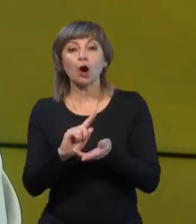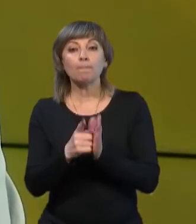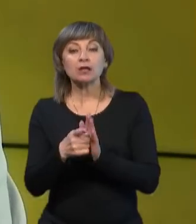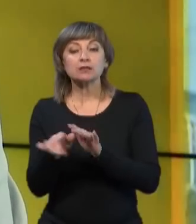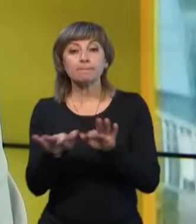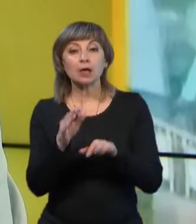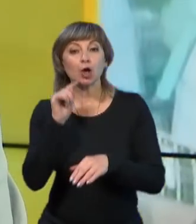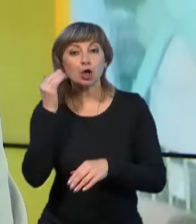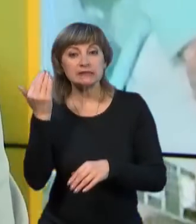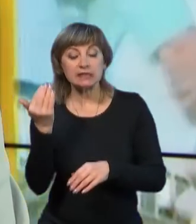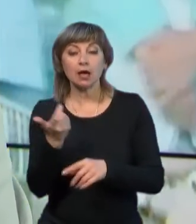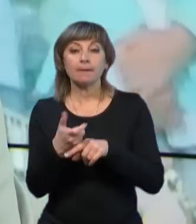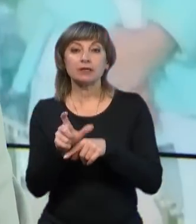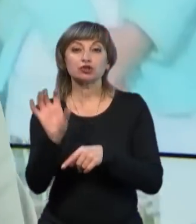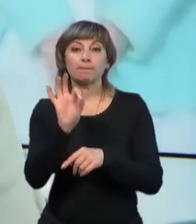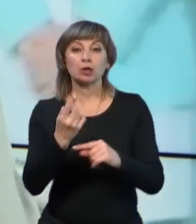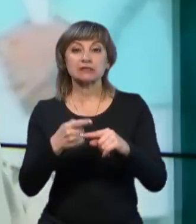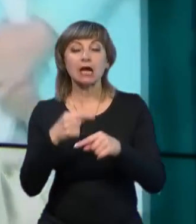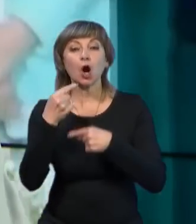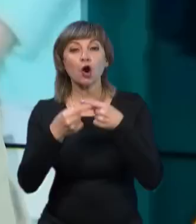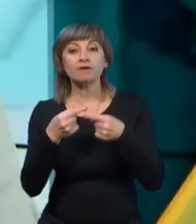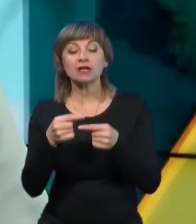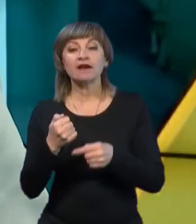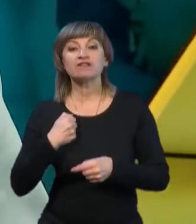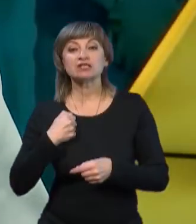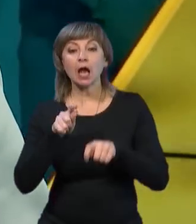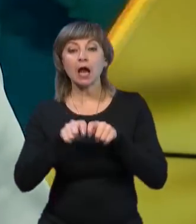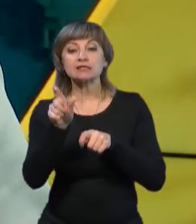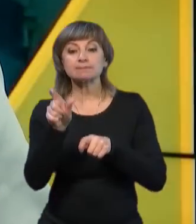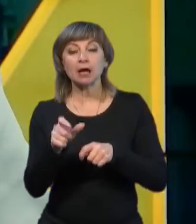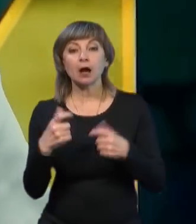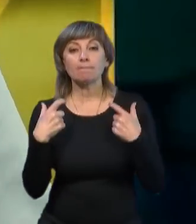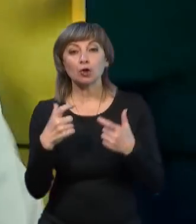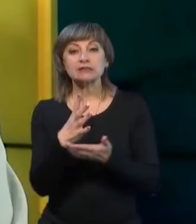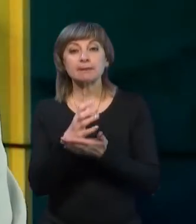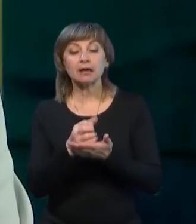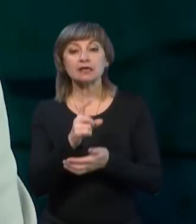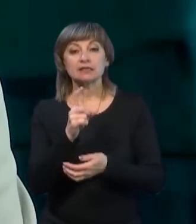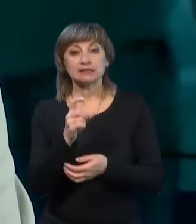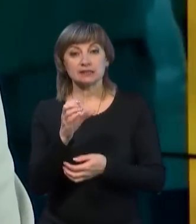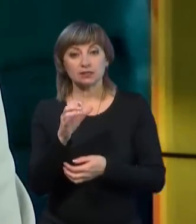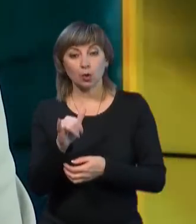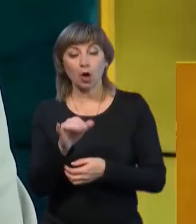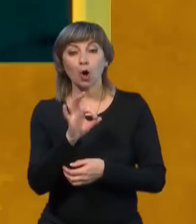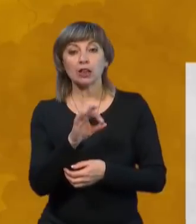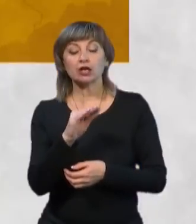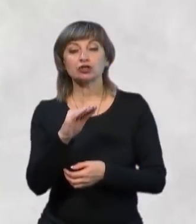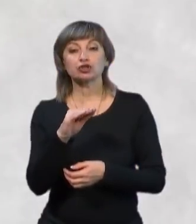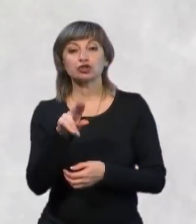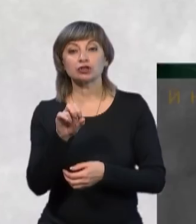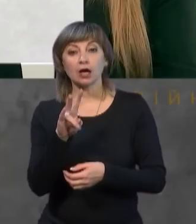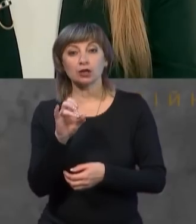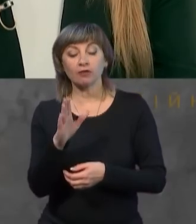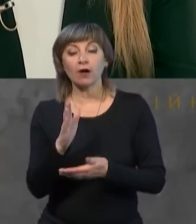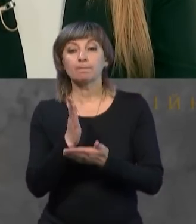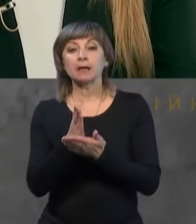метою Росії. Більше про це говоритимемо із військовим експертом, полковником запасу Збройних сил України Олег Жданов. Зараз на прямому зв'язку